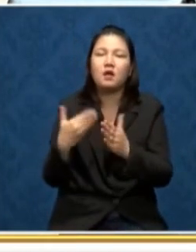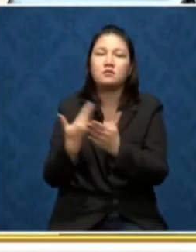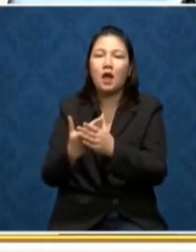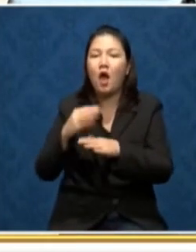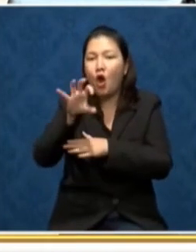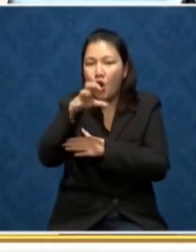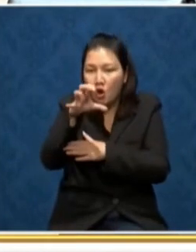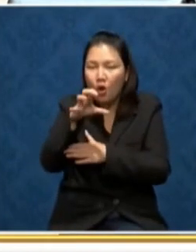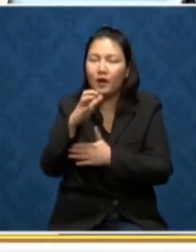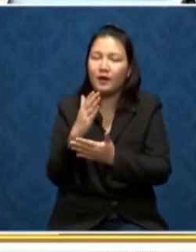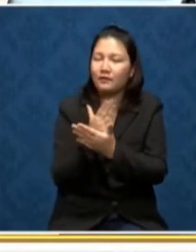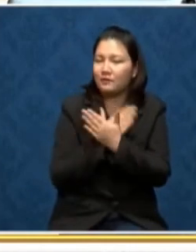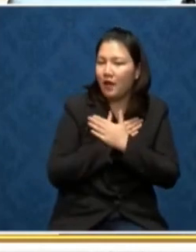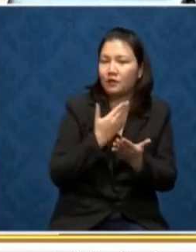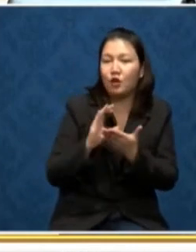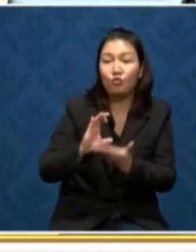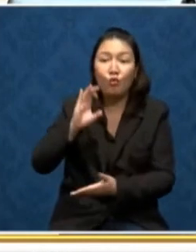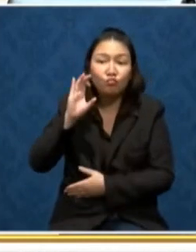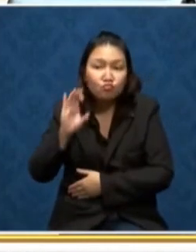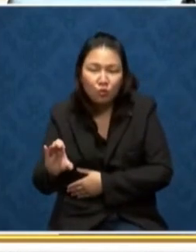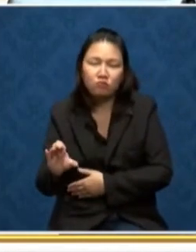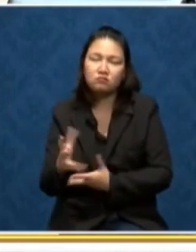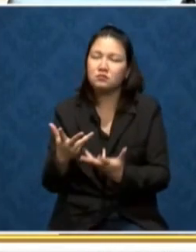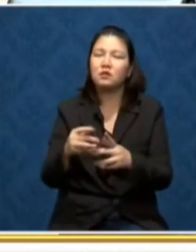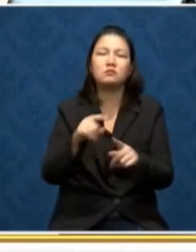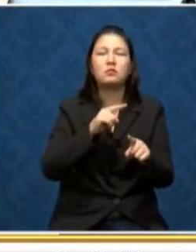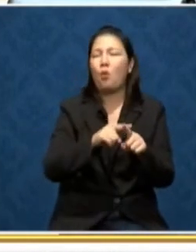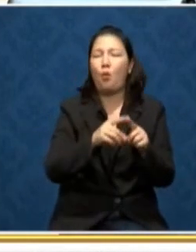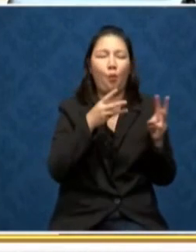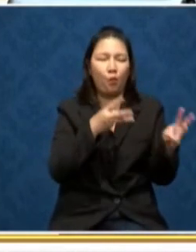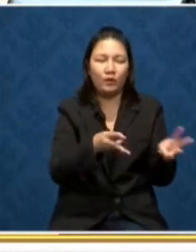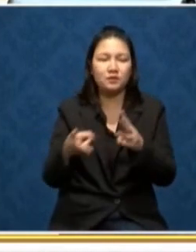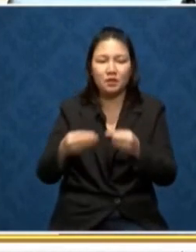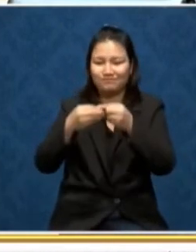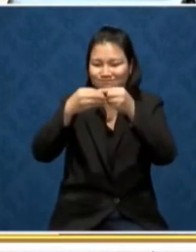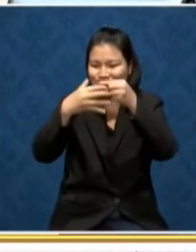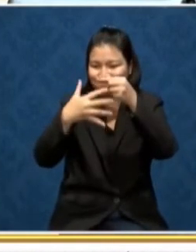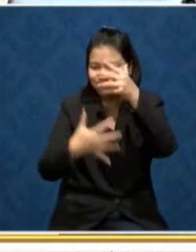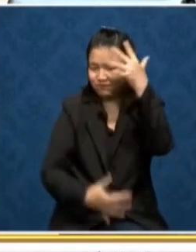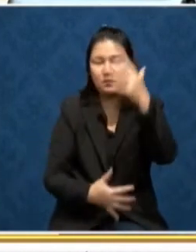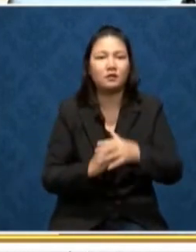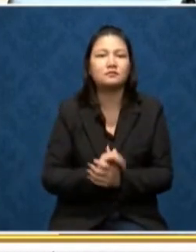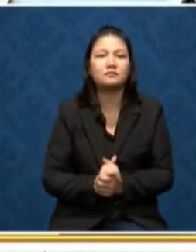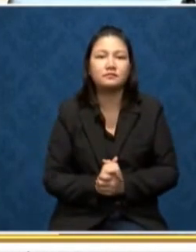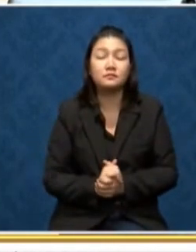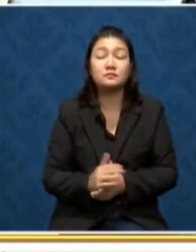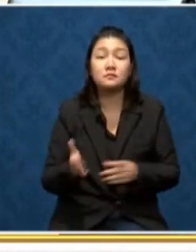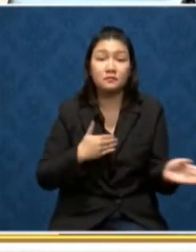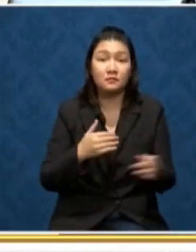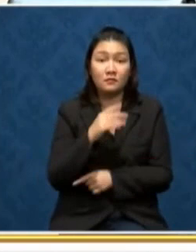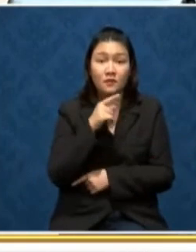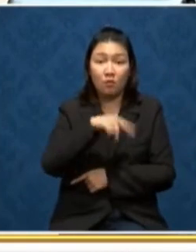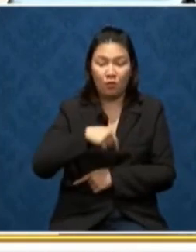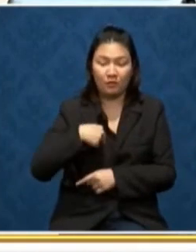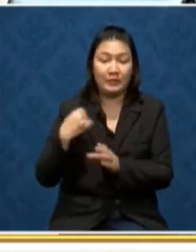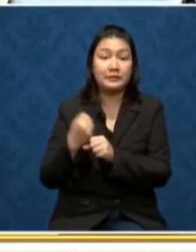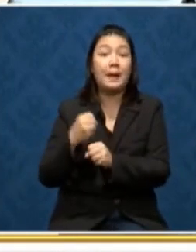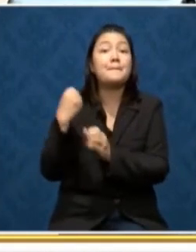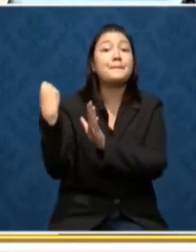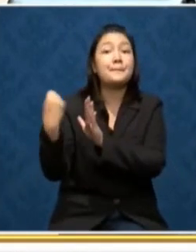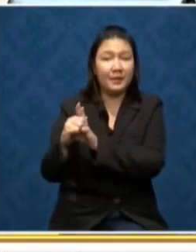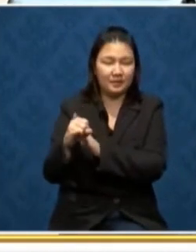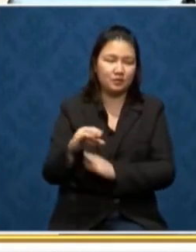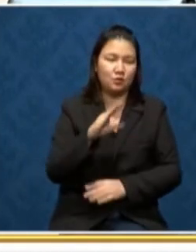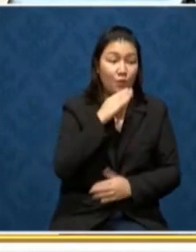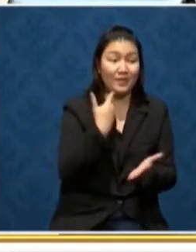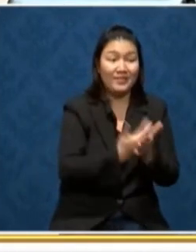และหลอกให้รักและลงทุน และมวิธีอื่นอกมากมายครับมากไปก่านั้นครับเมื่อผู้การทำผิดได้รบเงิจาก